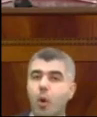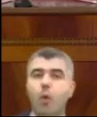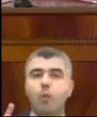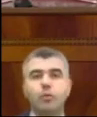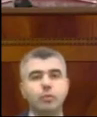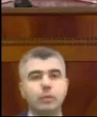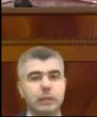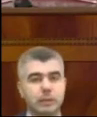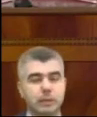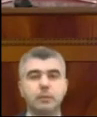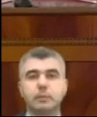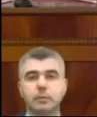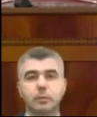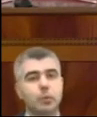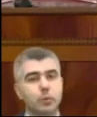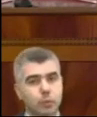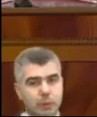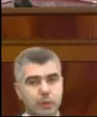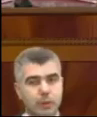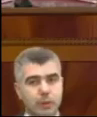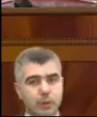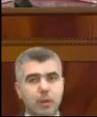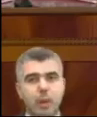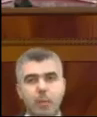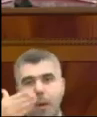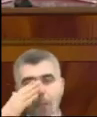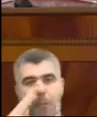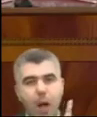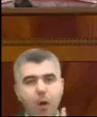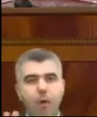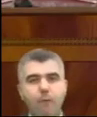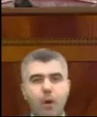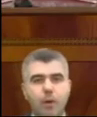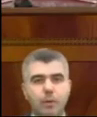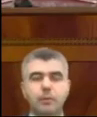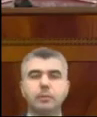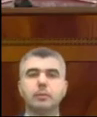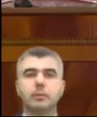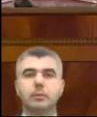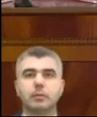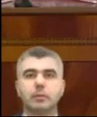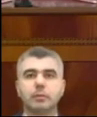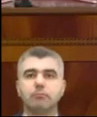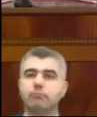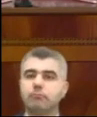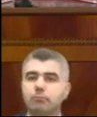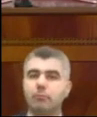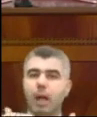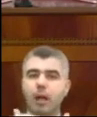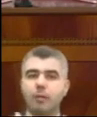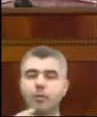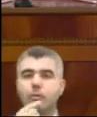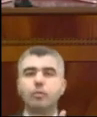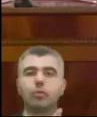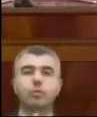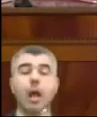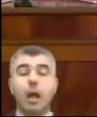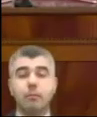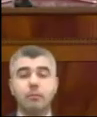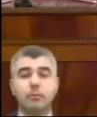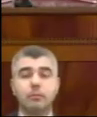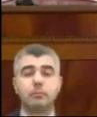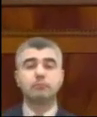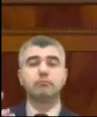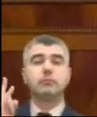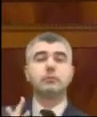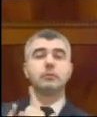بدأ عهد جديد. نعم، آنذاك المغرب وفرنسا أبعد عن